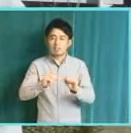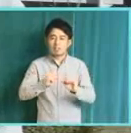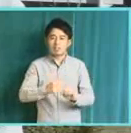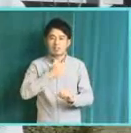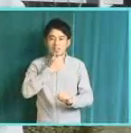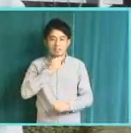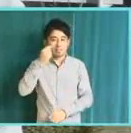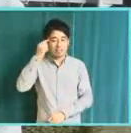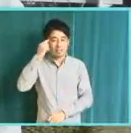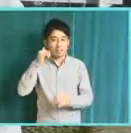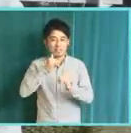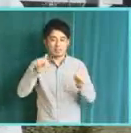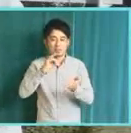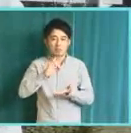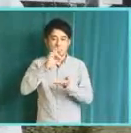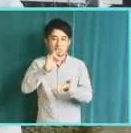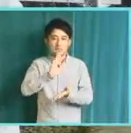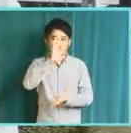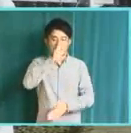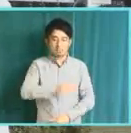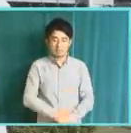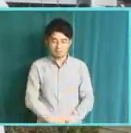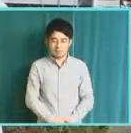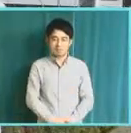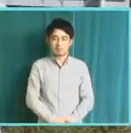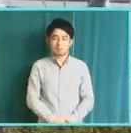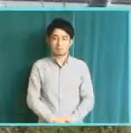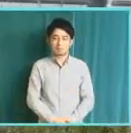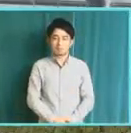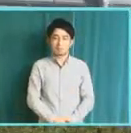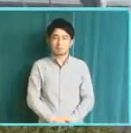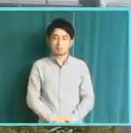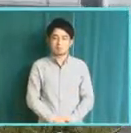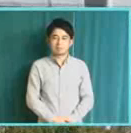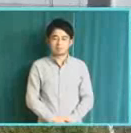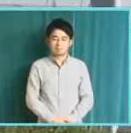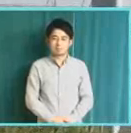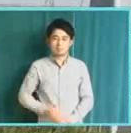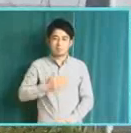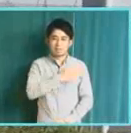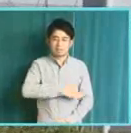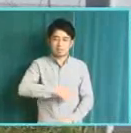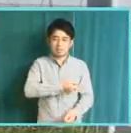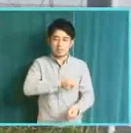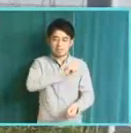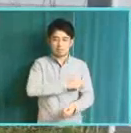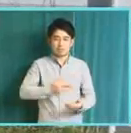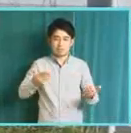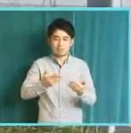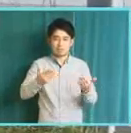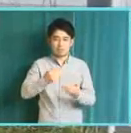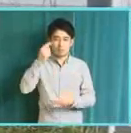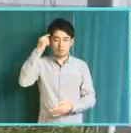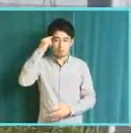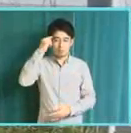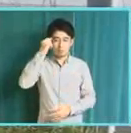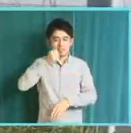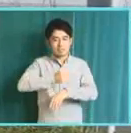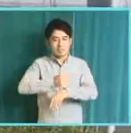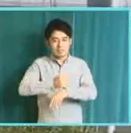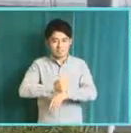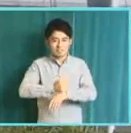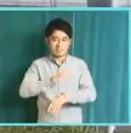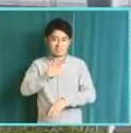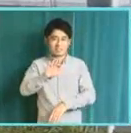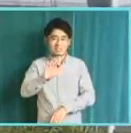ことを考える方へのメッセージをお願いします。 とても体力仕事が多くて結構大変な時もあるん